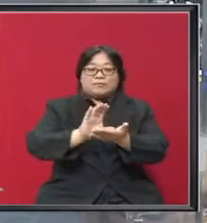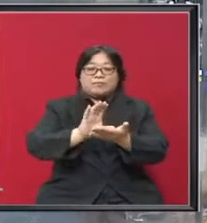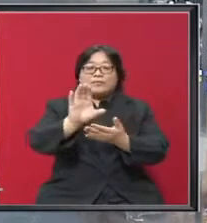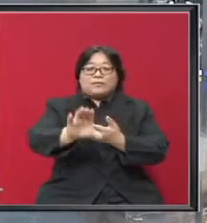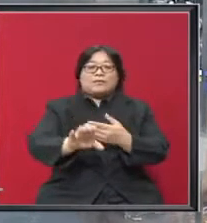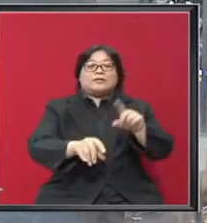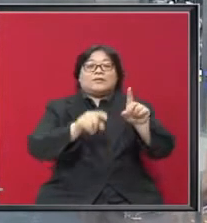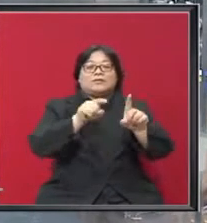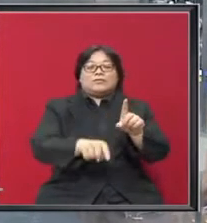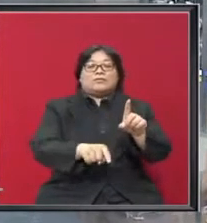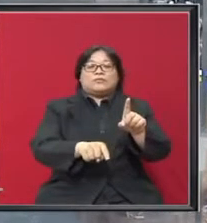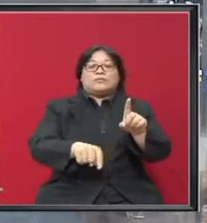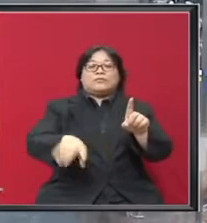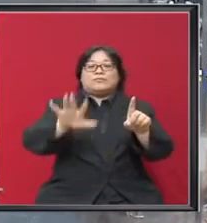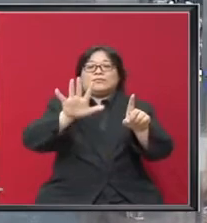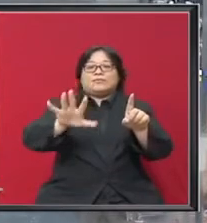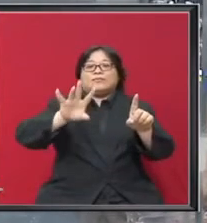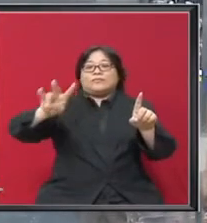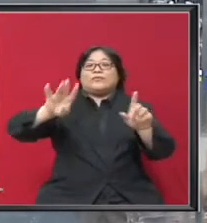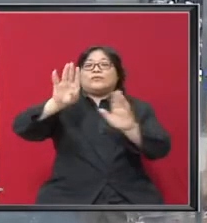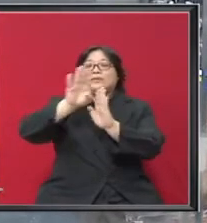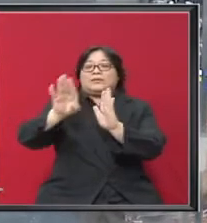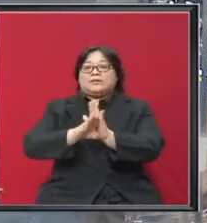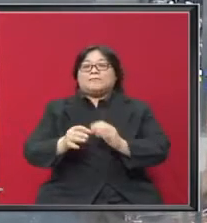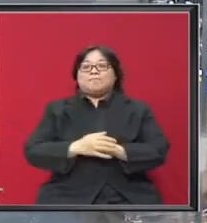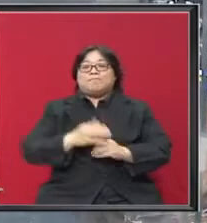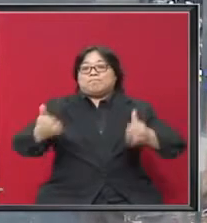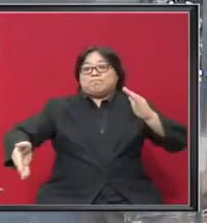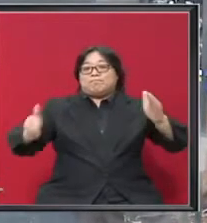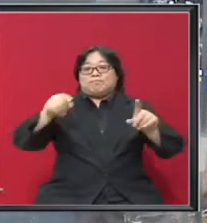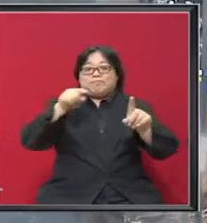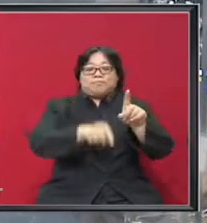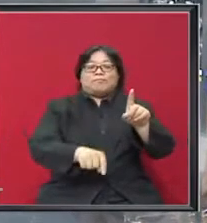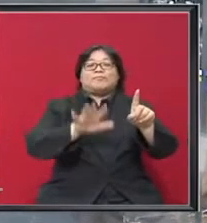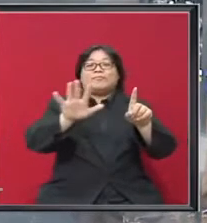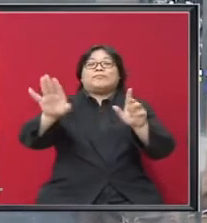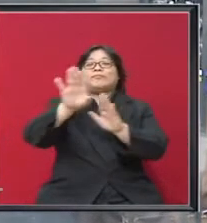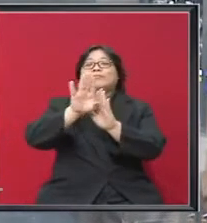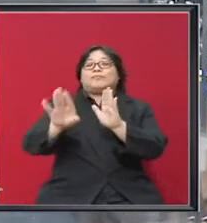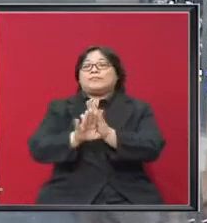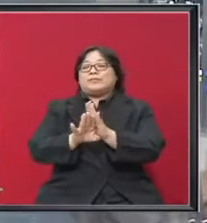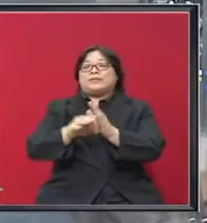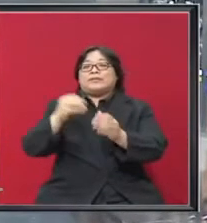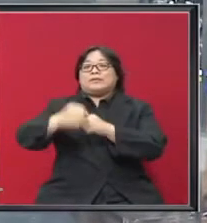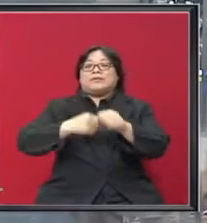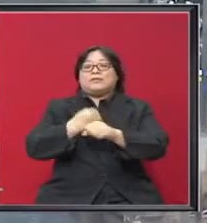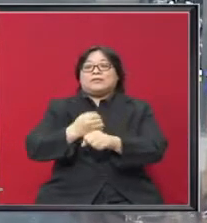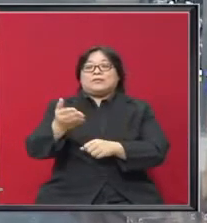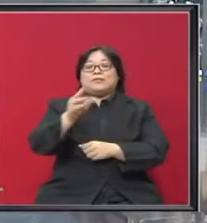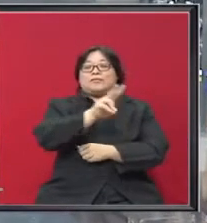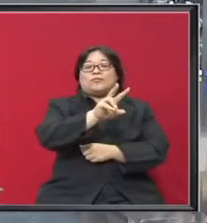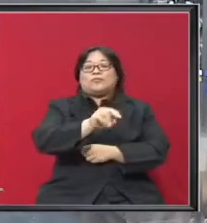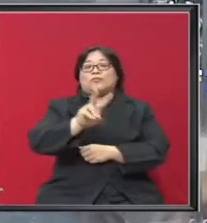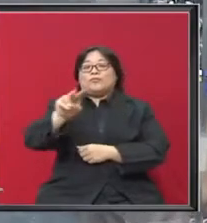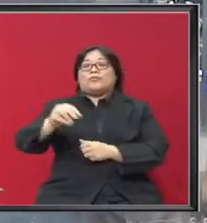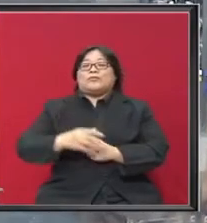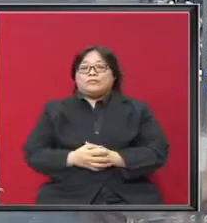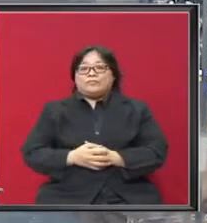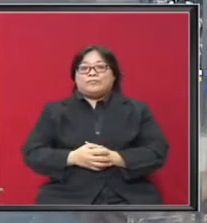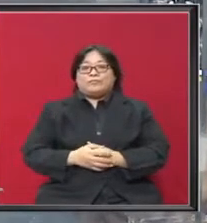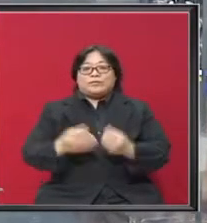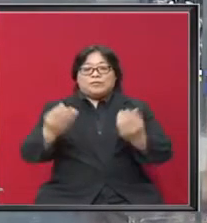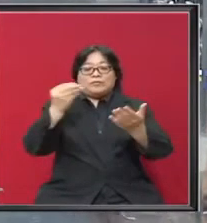rm1 perkuliahan 57 biden berbanding rm1 perpuluhan 55 pilihan pada fokus untuk kosong